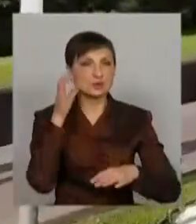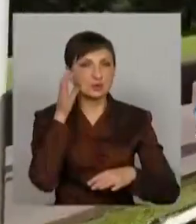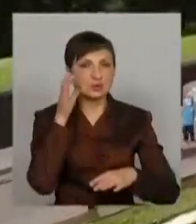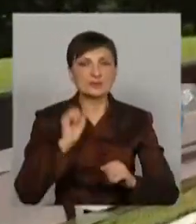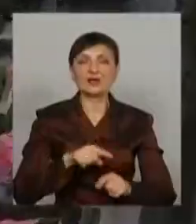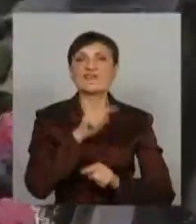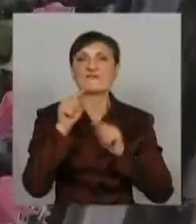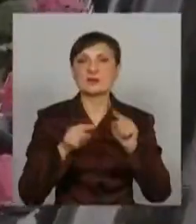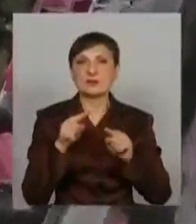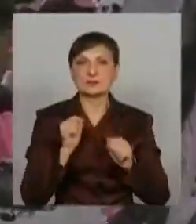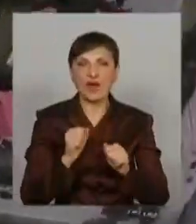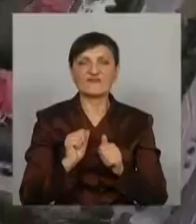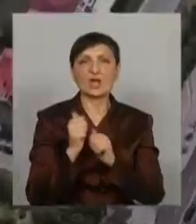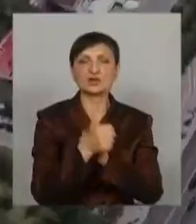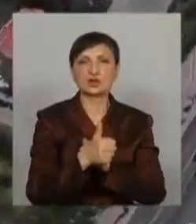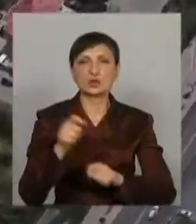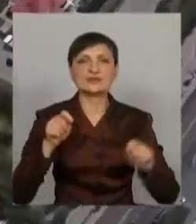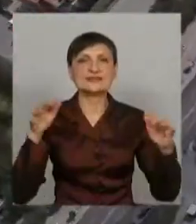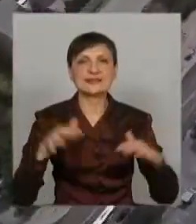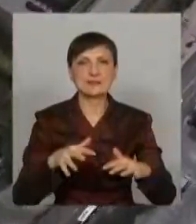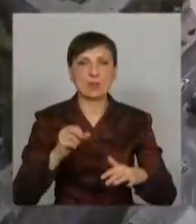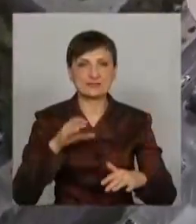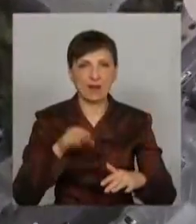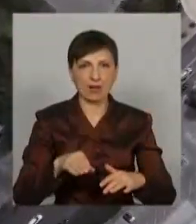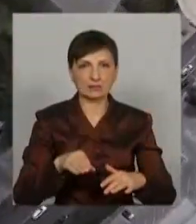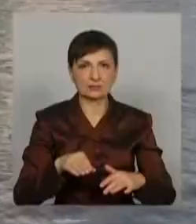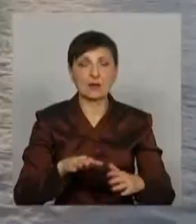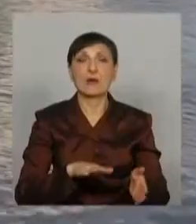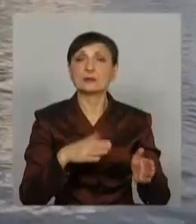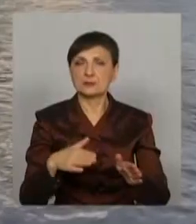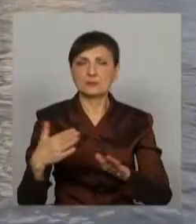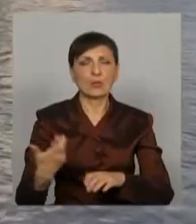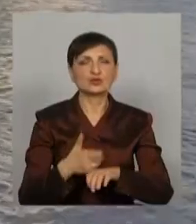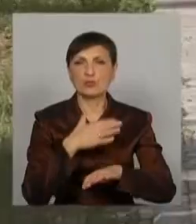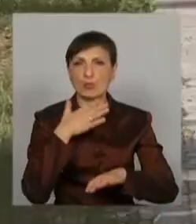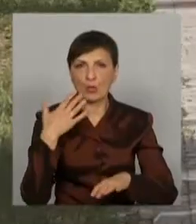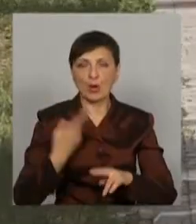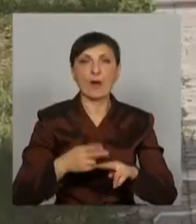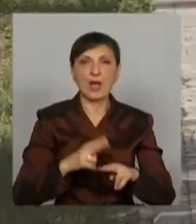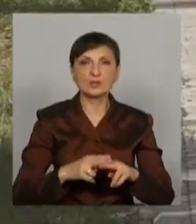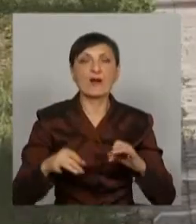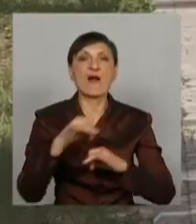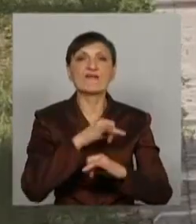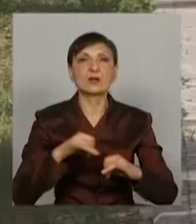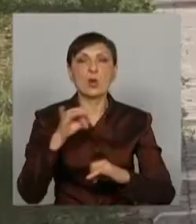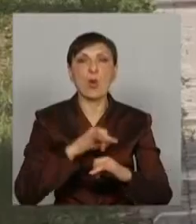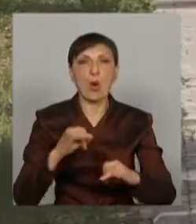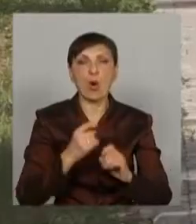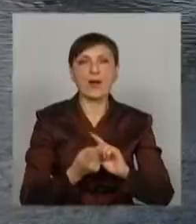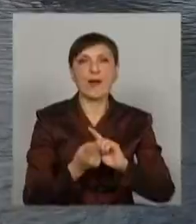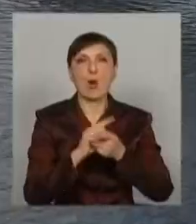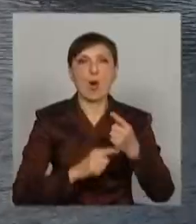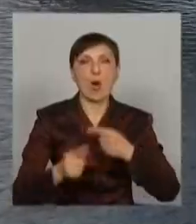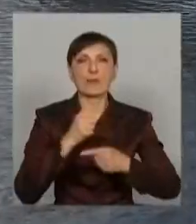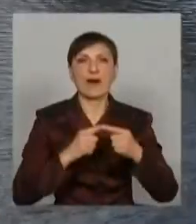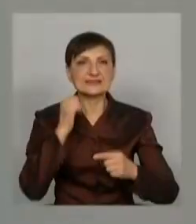вопроса на внеочередную сессию маслихата это лишь одна из стадий целые процедуры поэтому и говорить о переименовании главного города страны